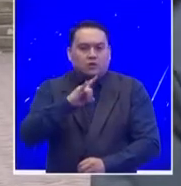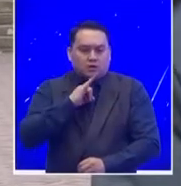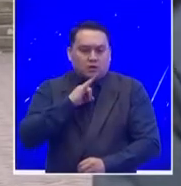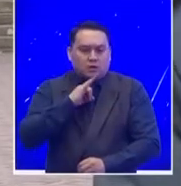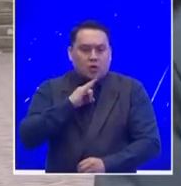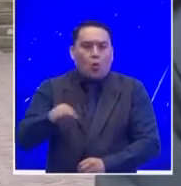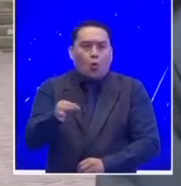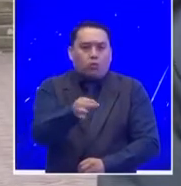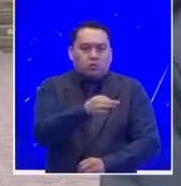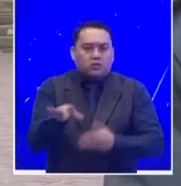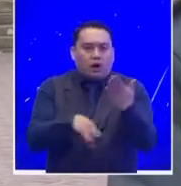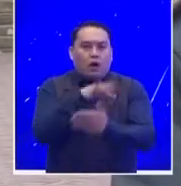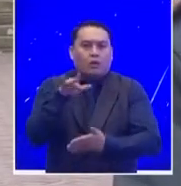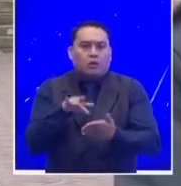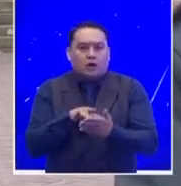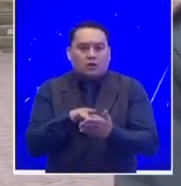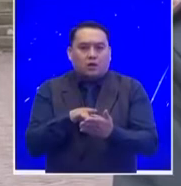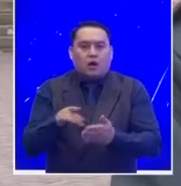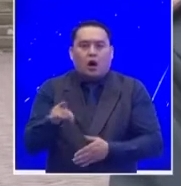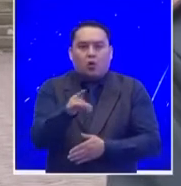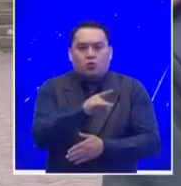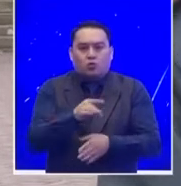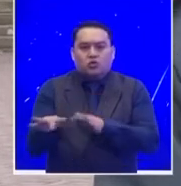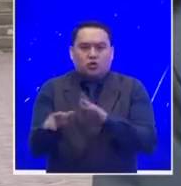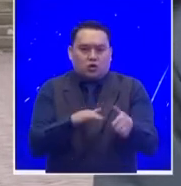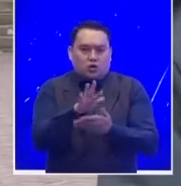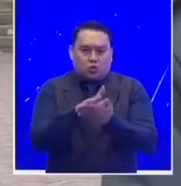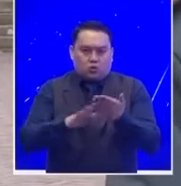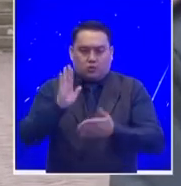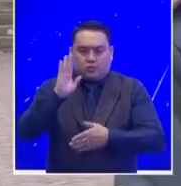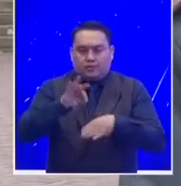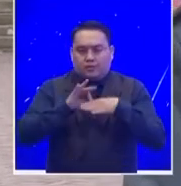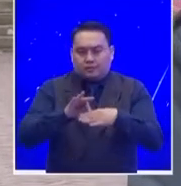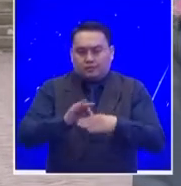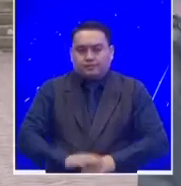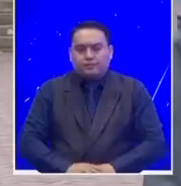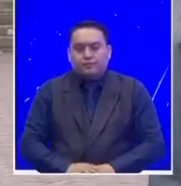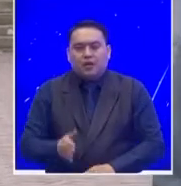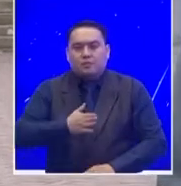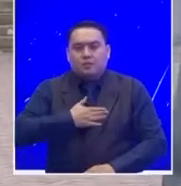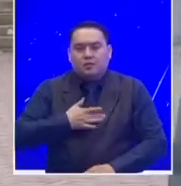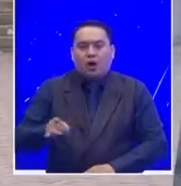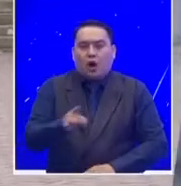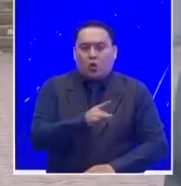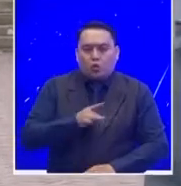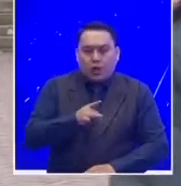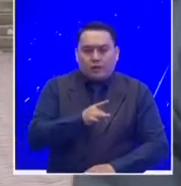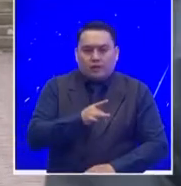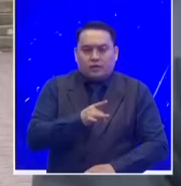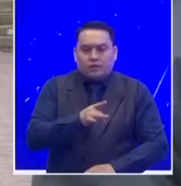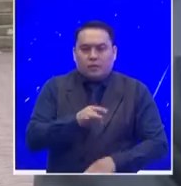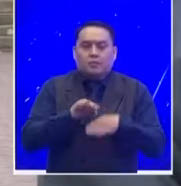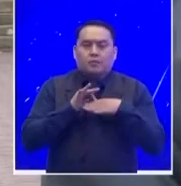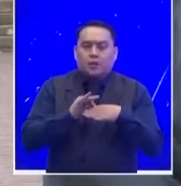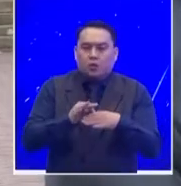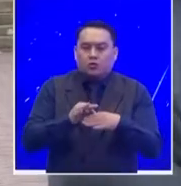Қазақстанның облыстарында, қалаларында, осы аудандарында осындай іс-шаралар өтеді. Ал біз 5-ші Қазақстан ауданын төңірегінде өтіп